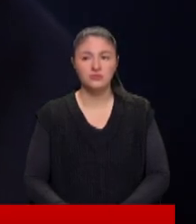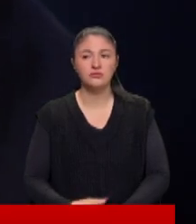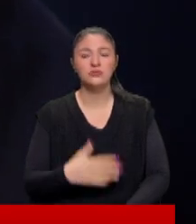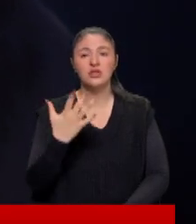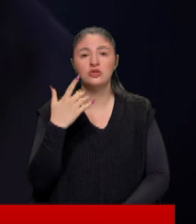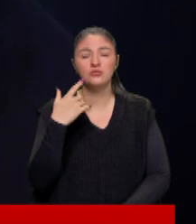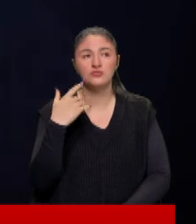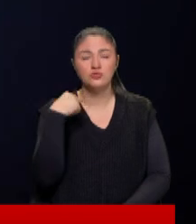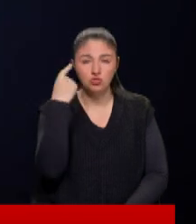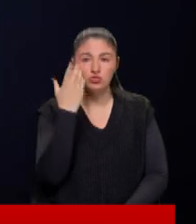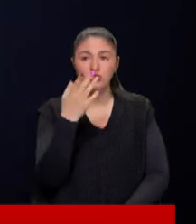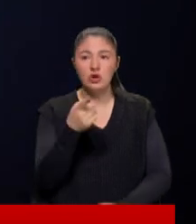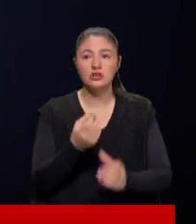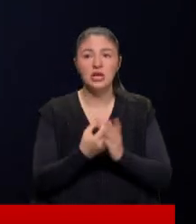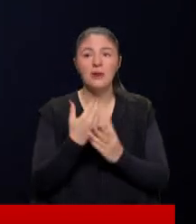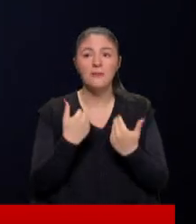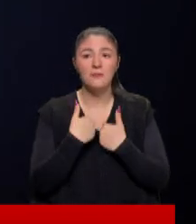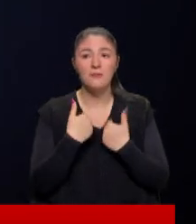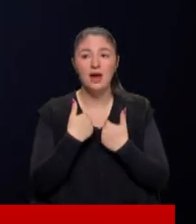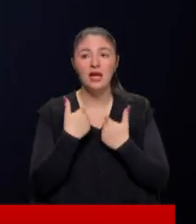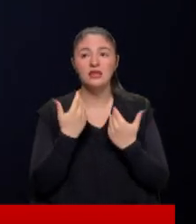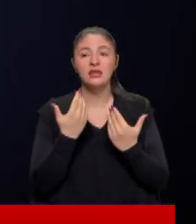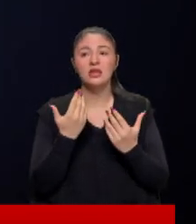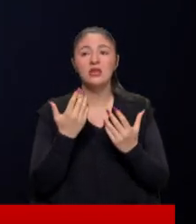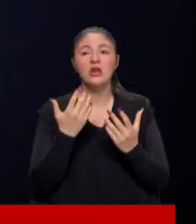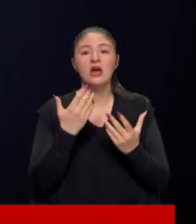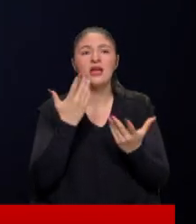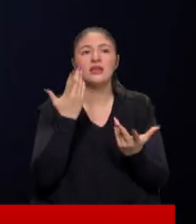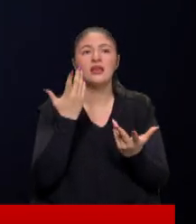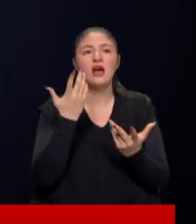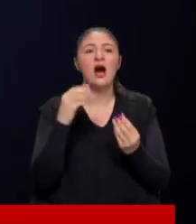Yani düşünün, o sabah ben mübalağasız